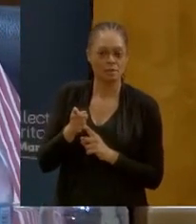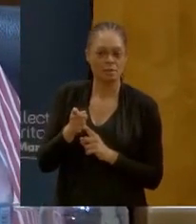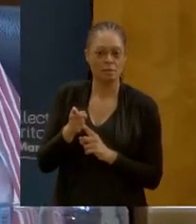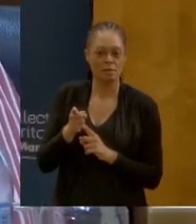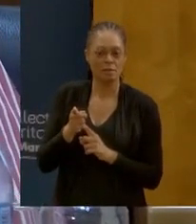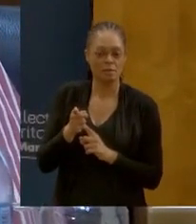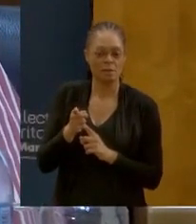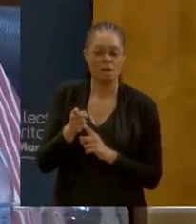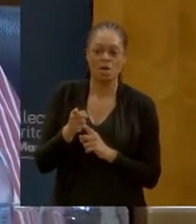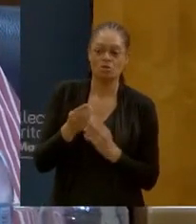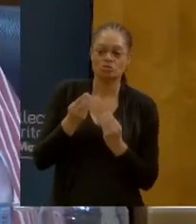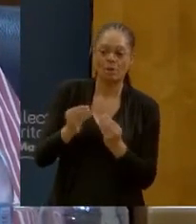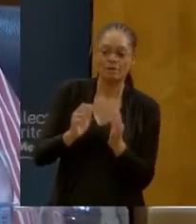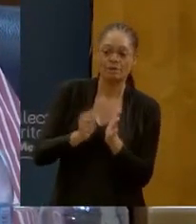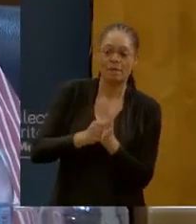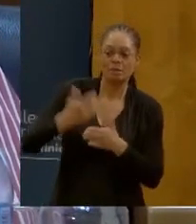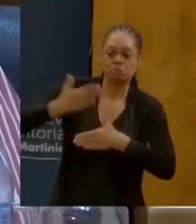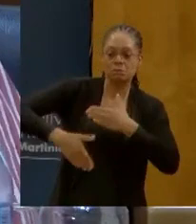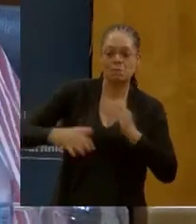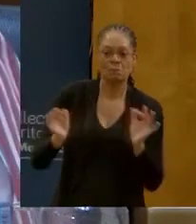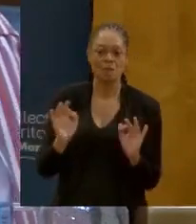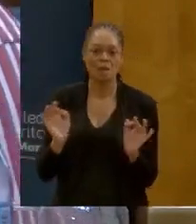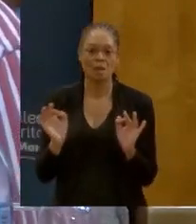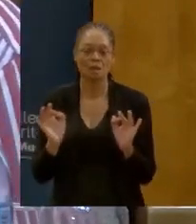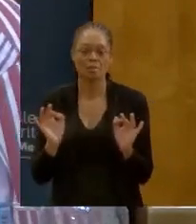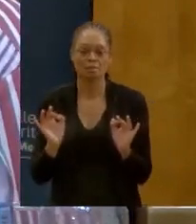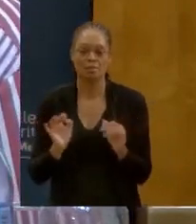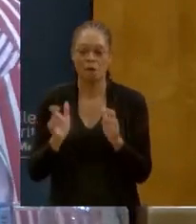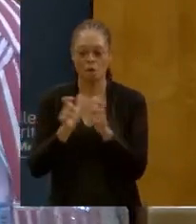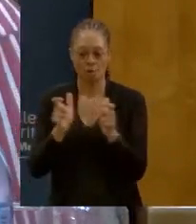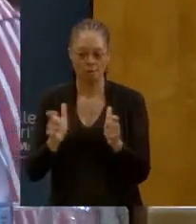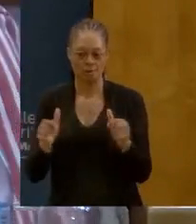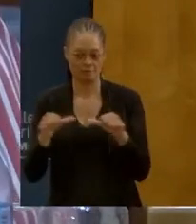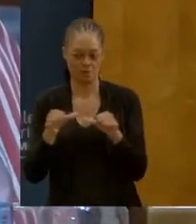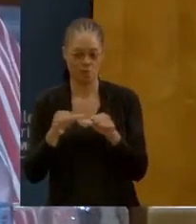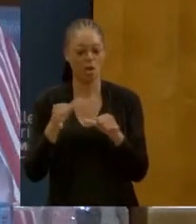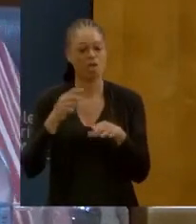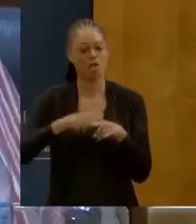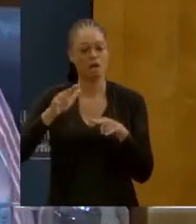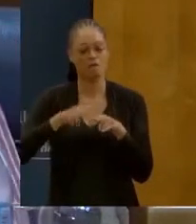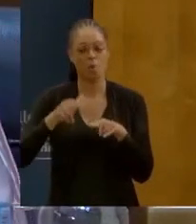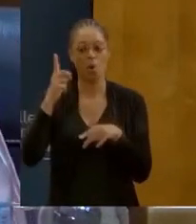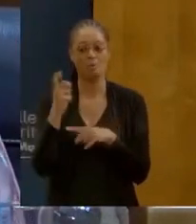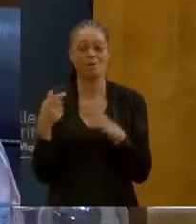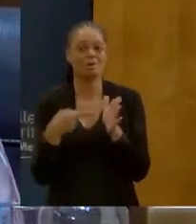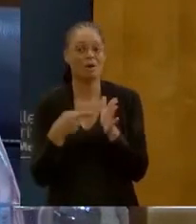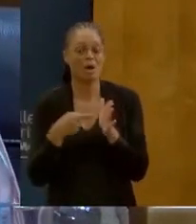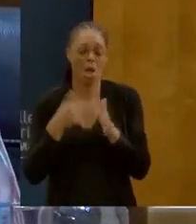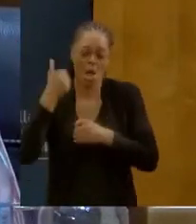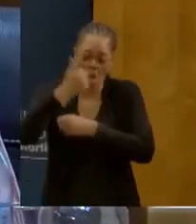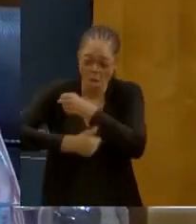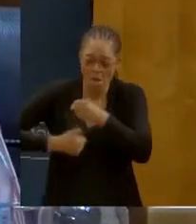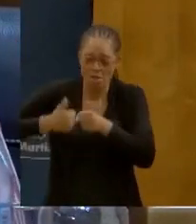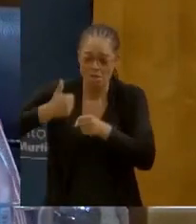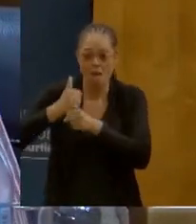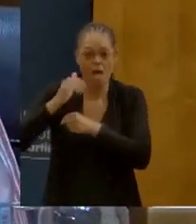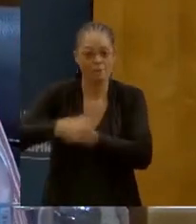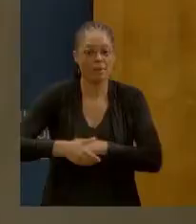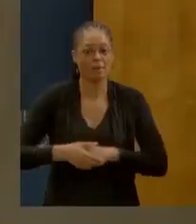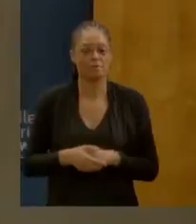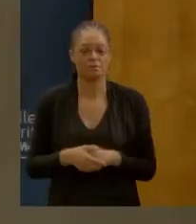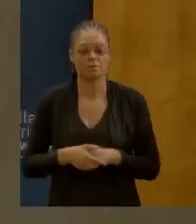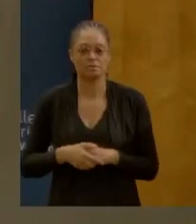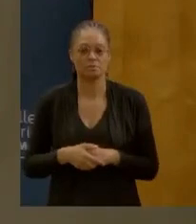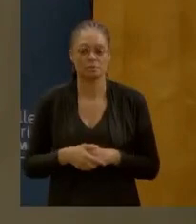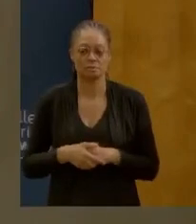des délais à l'entreprise. Et l'entreprise va commencer des travaux 1 an après. 1 an après,